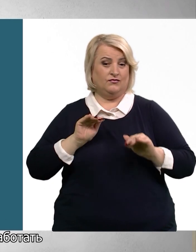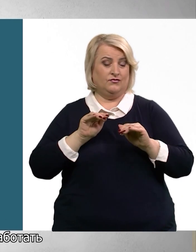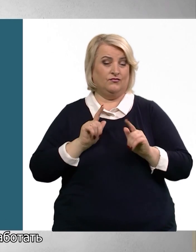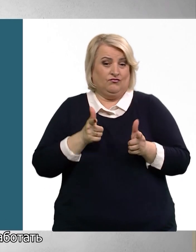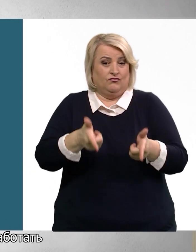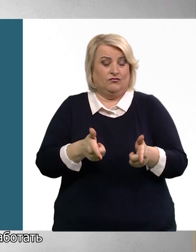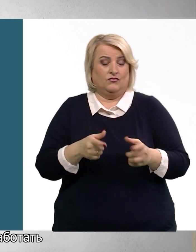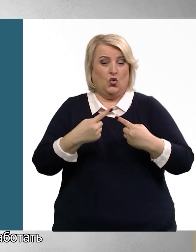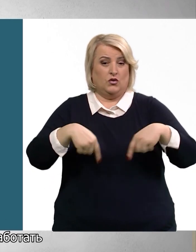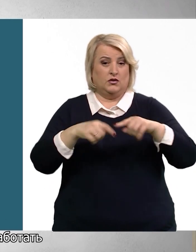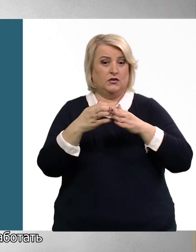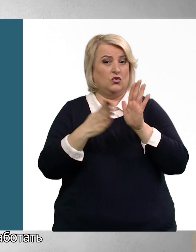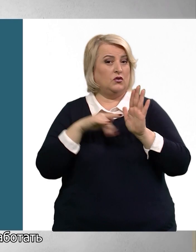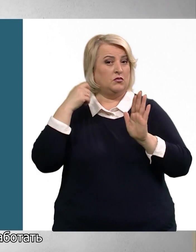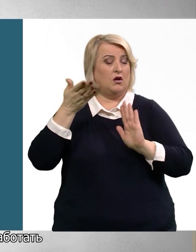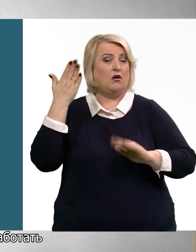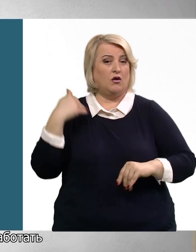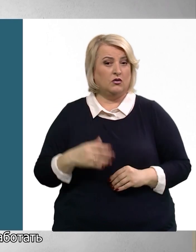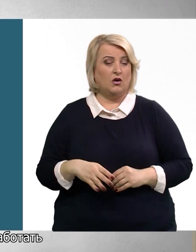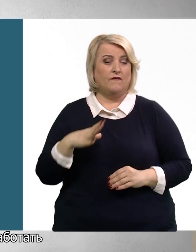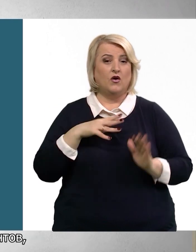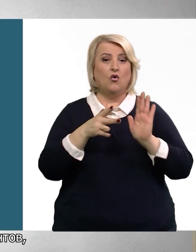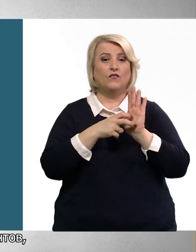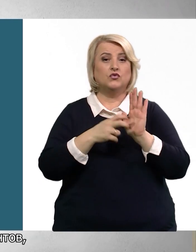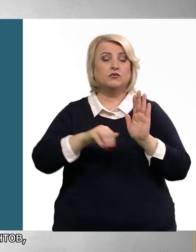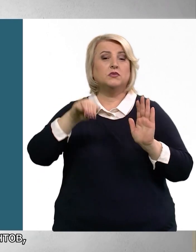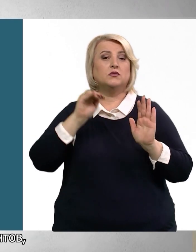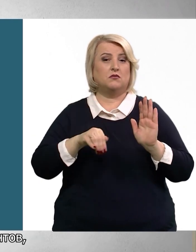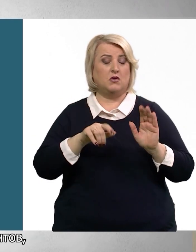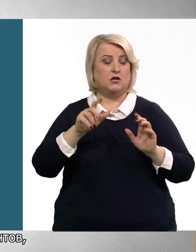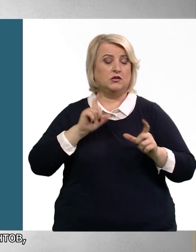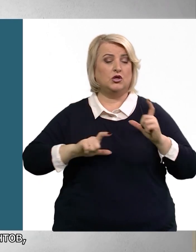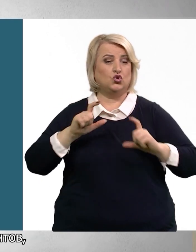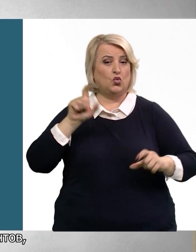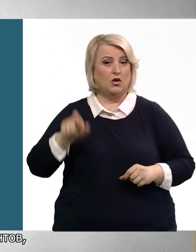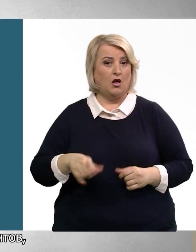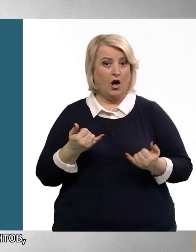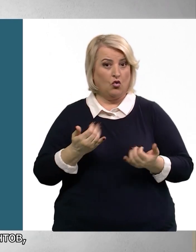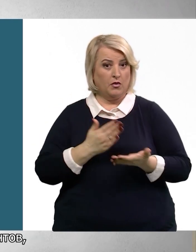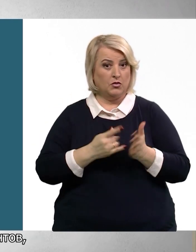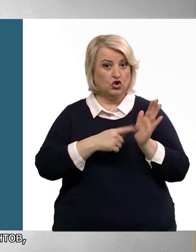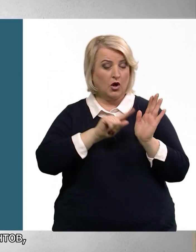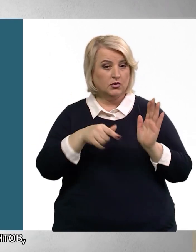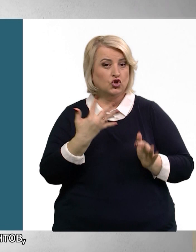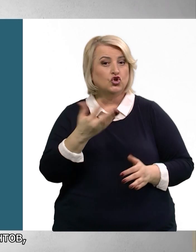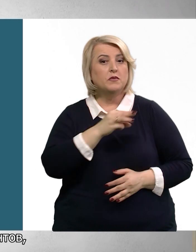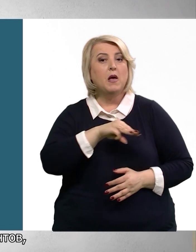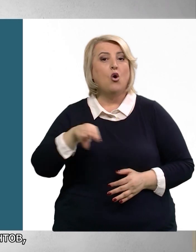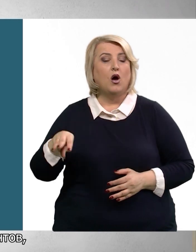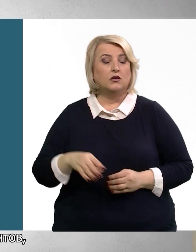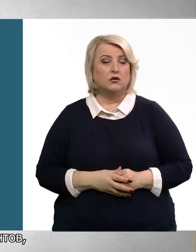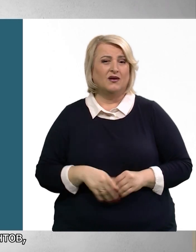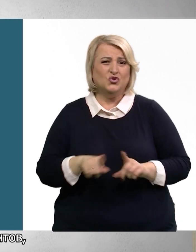antreprenoriatului. Când am intrat în organizație, acum 19 ani, aveam 800.000 de studenți. Deci acum avem